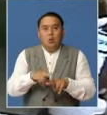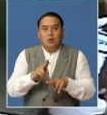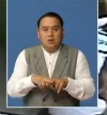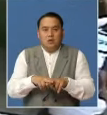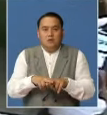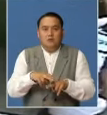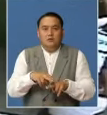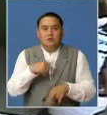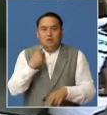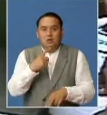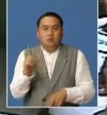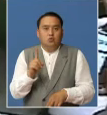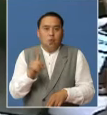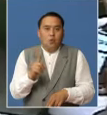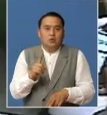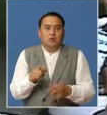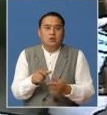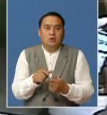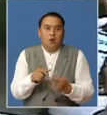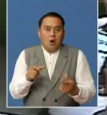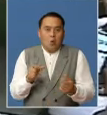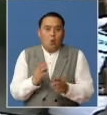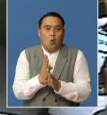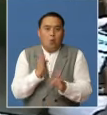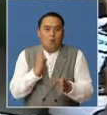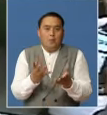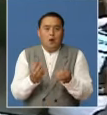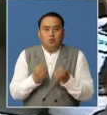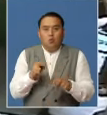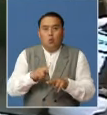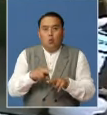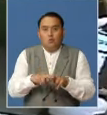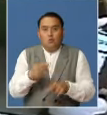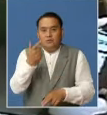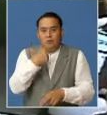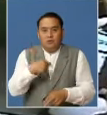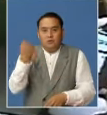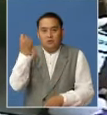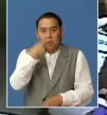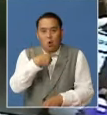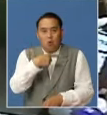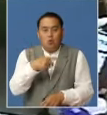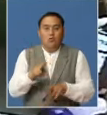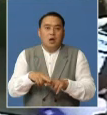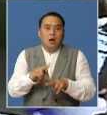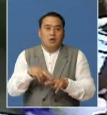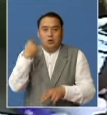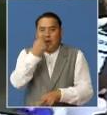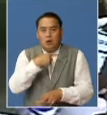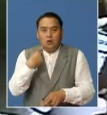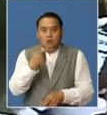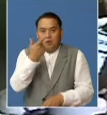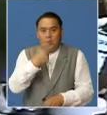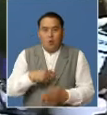удостоверение личности, выяснилось, что талон на электронную очередь он получил по удостоверению своего знакомого. Удостоверение личности